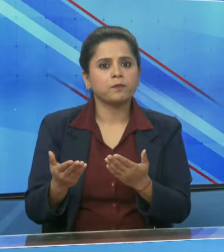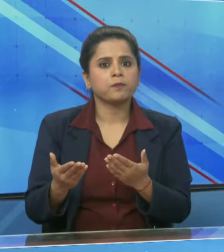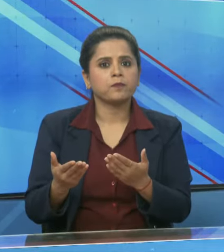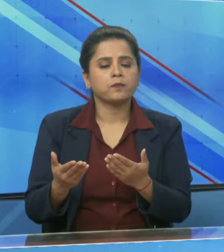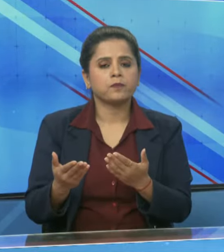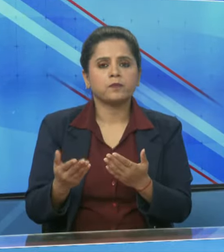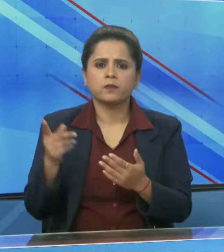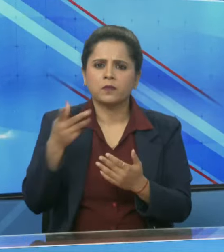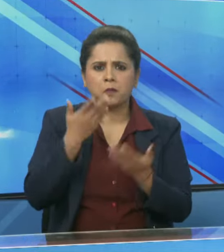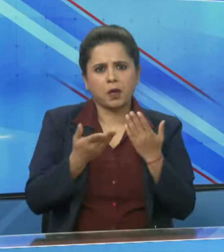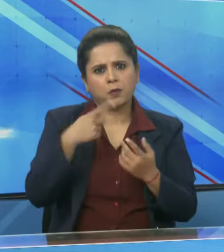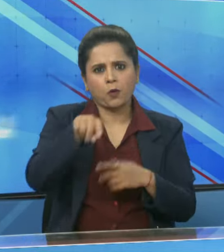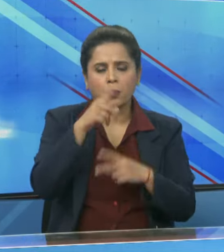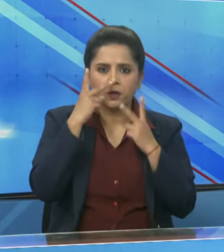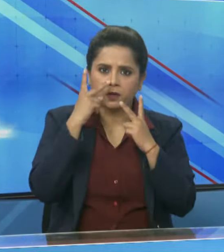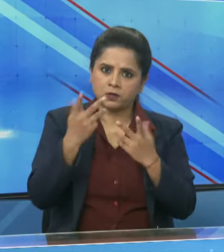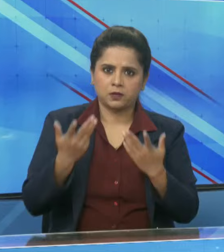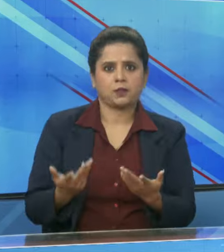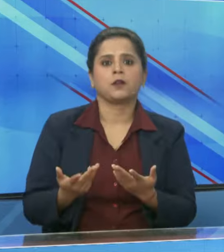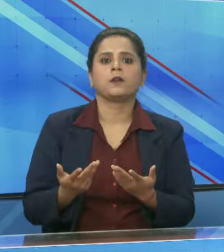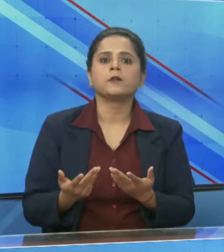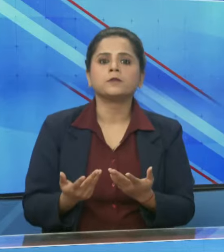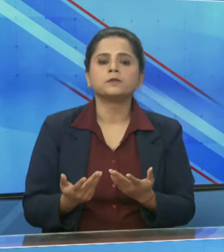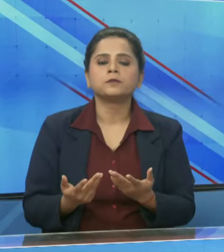तो आपको लगेगा